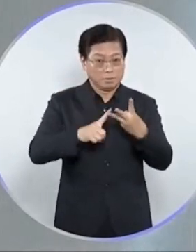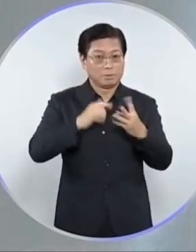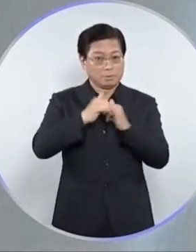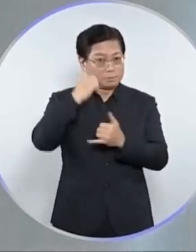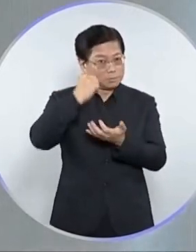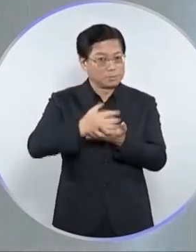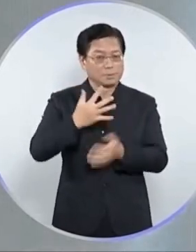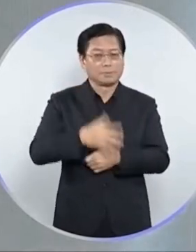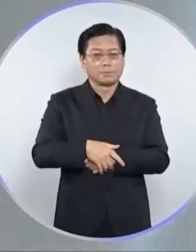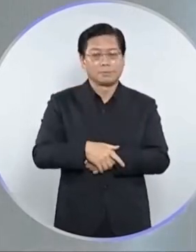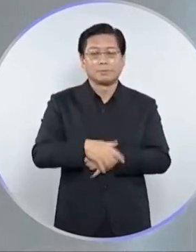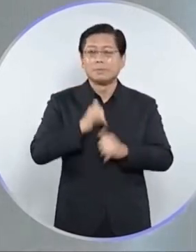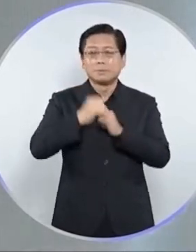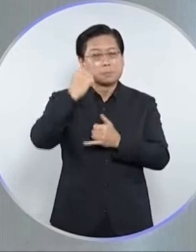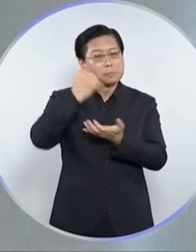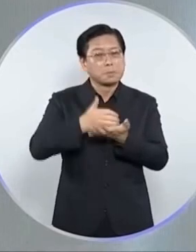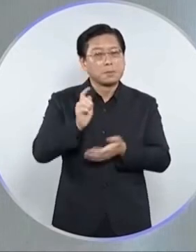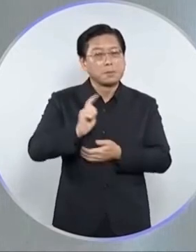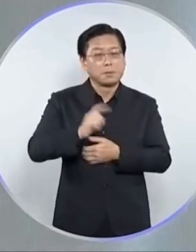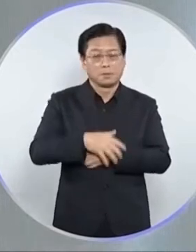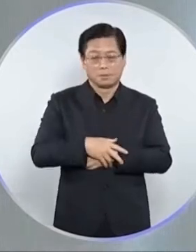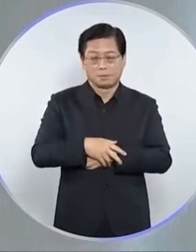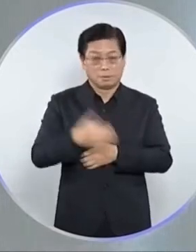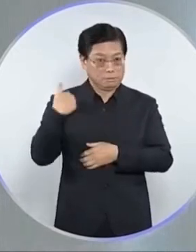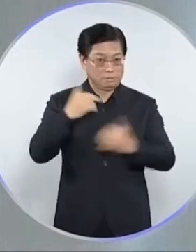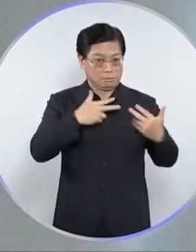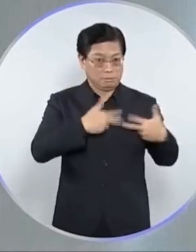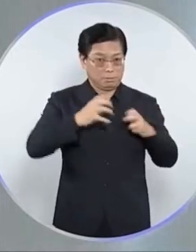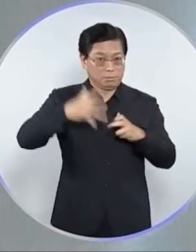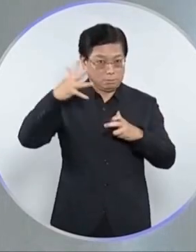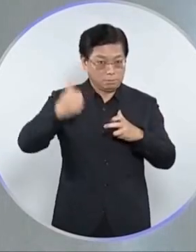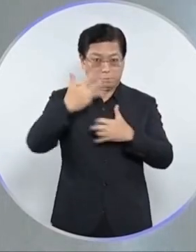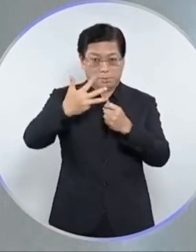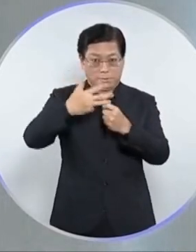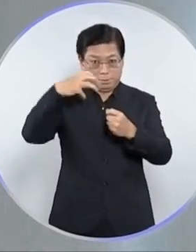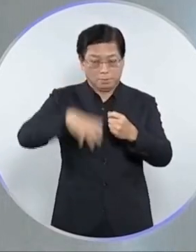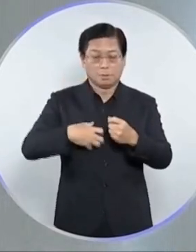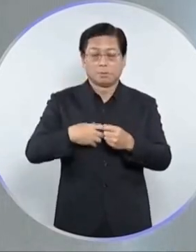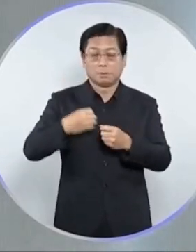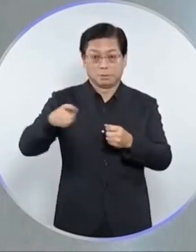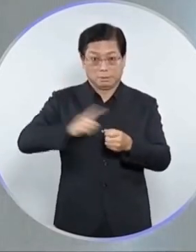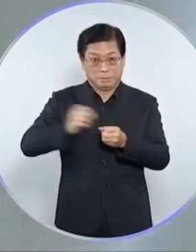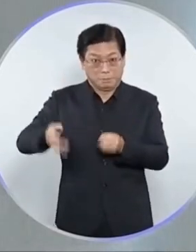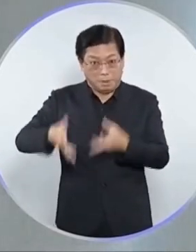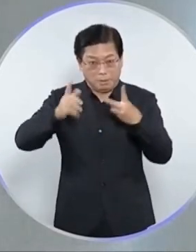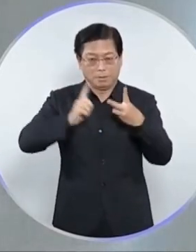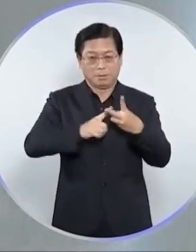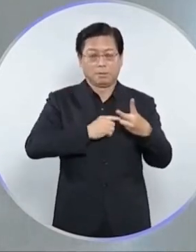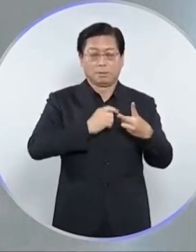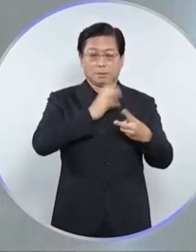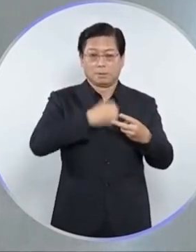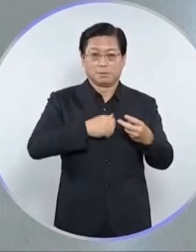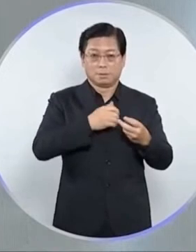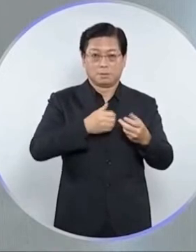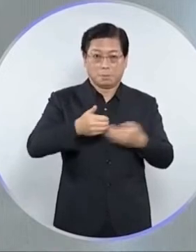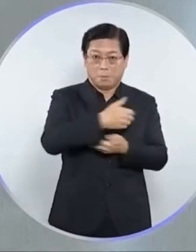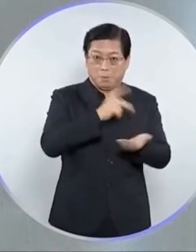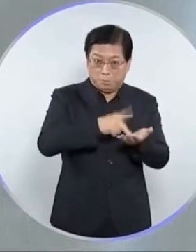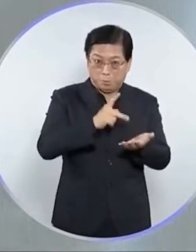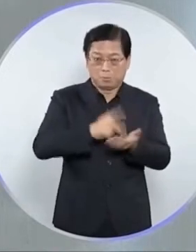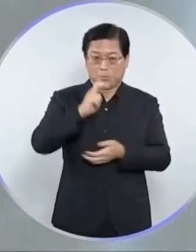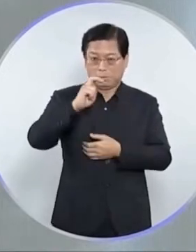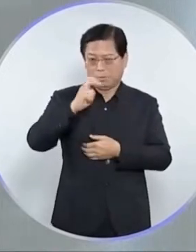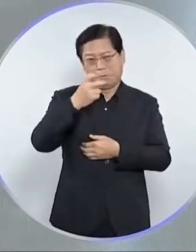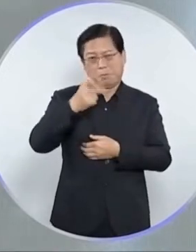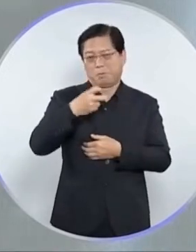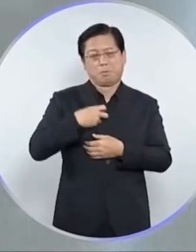住宅，社会住宅的话，蔡总统在8年内，包括新建，包括包租代管，20万户没